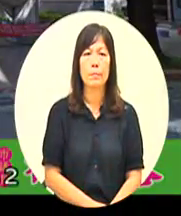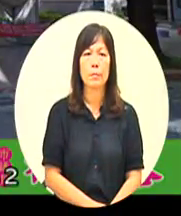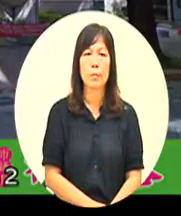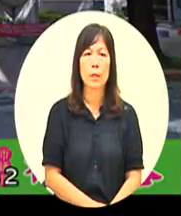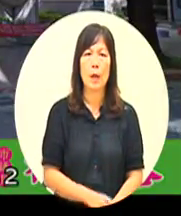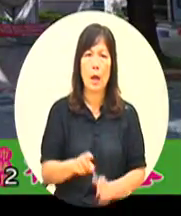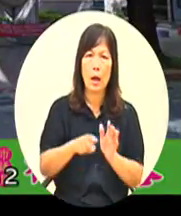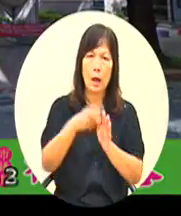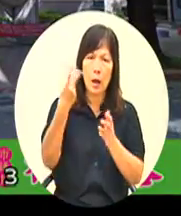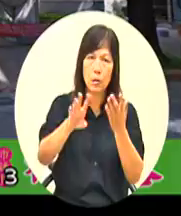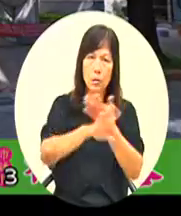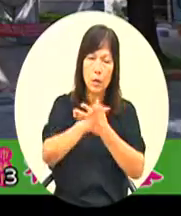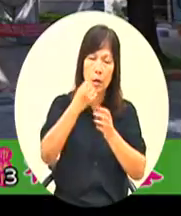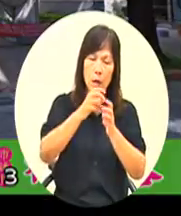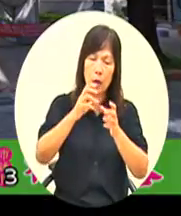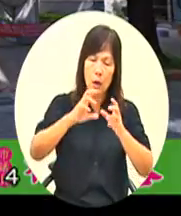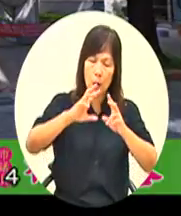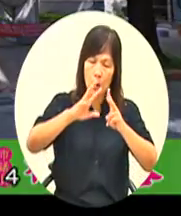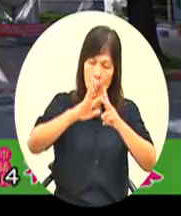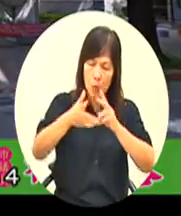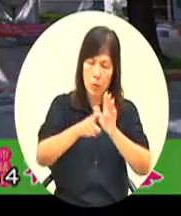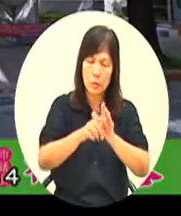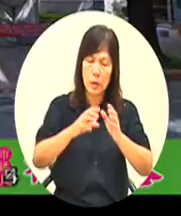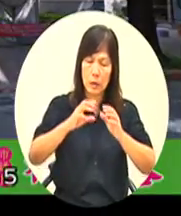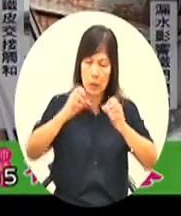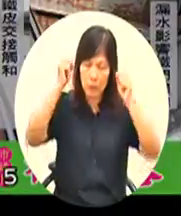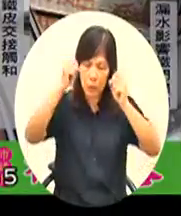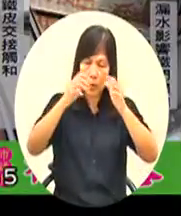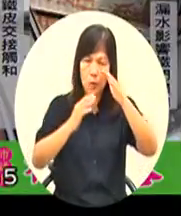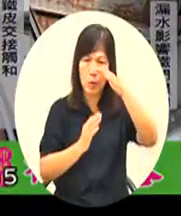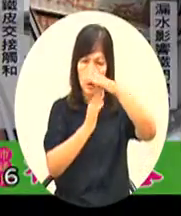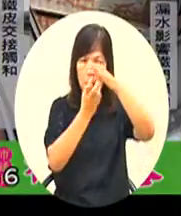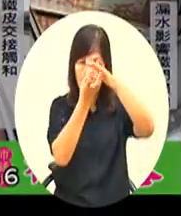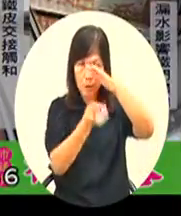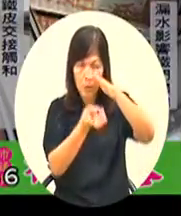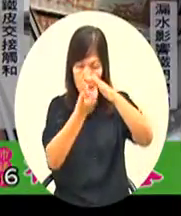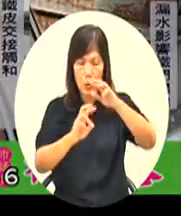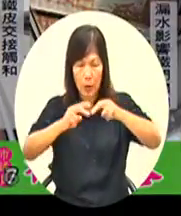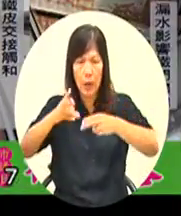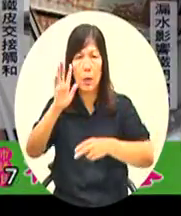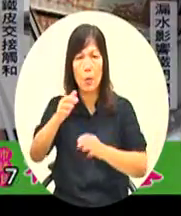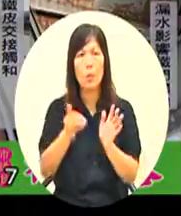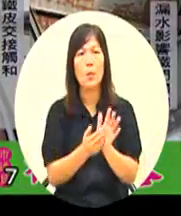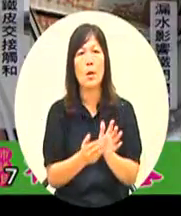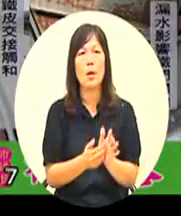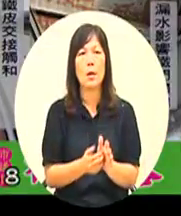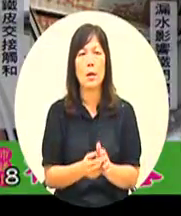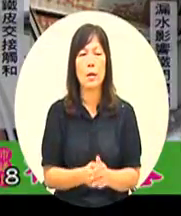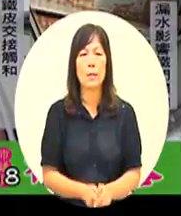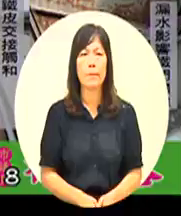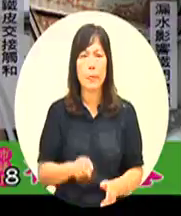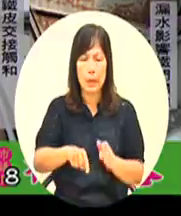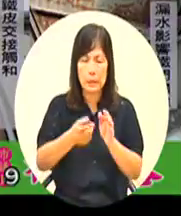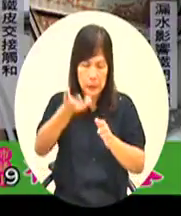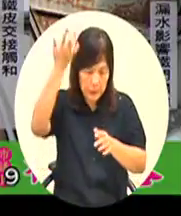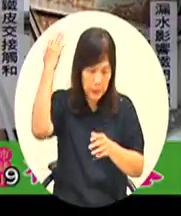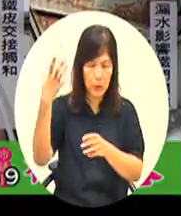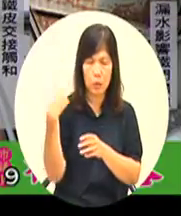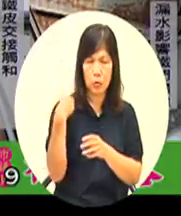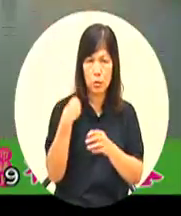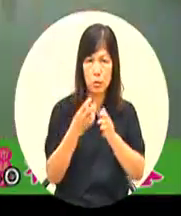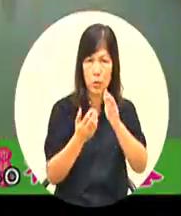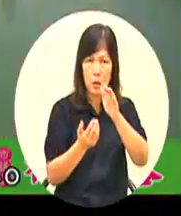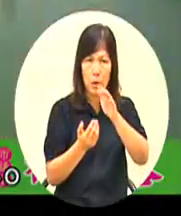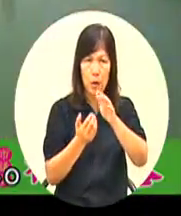体育楼它的屋顶漏水也已经改善了那这个是当时的屋顶防漏的